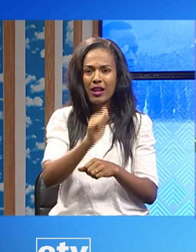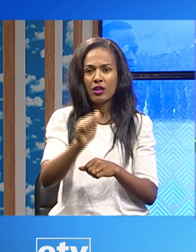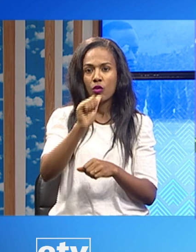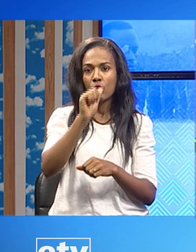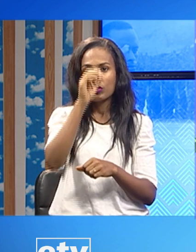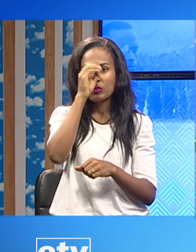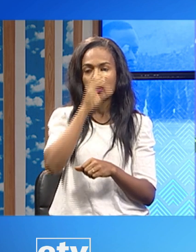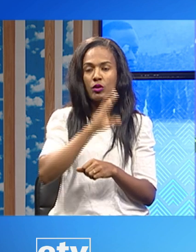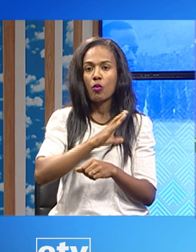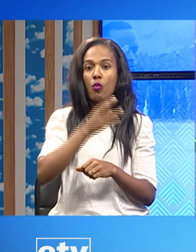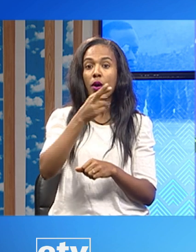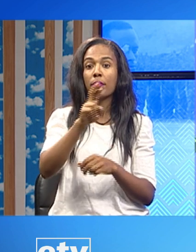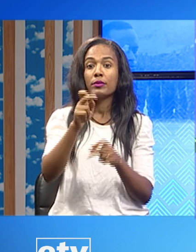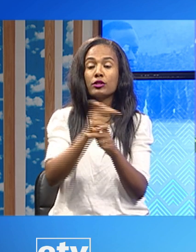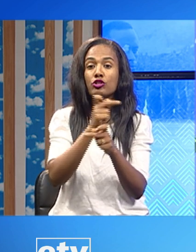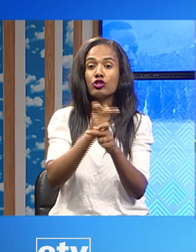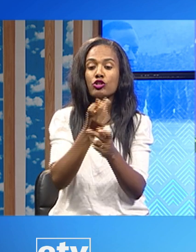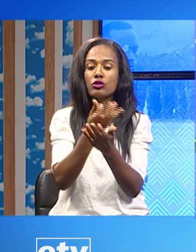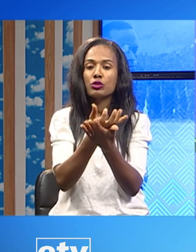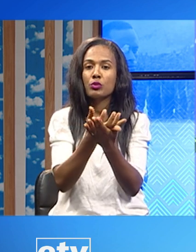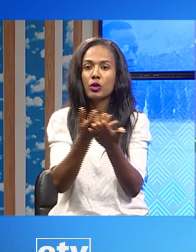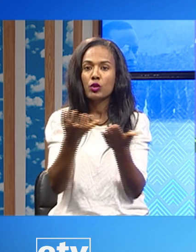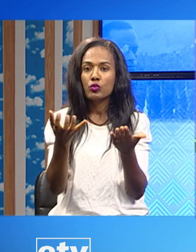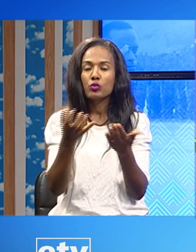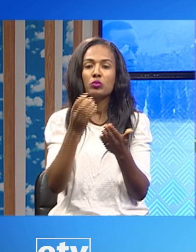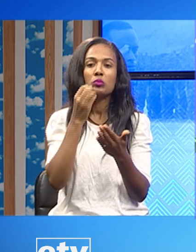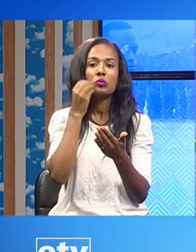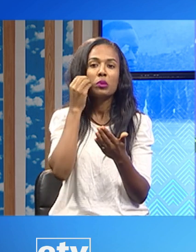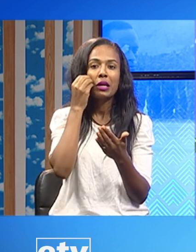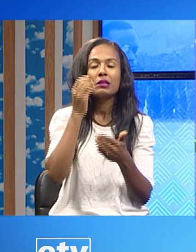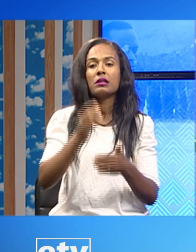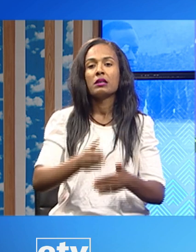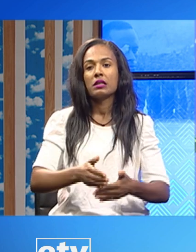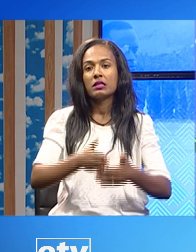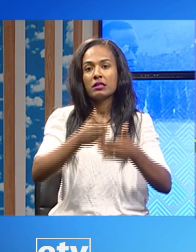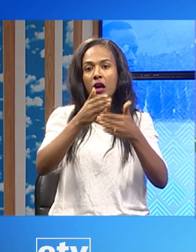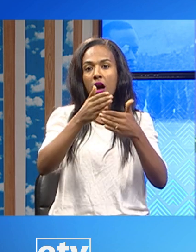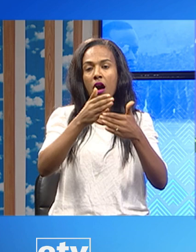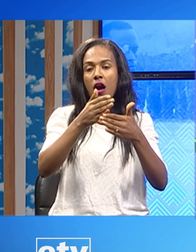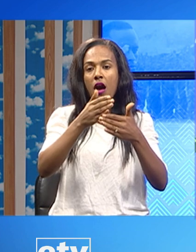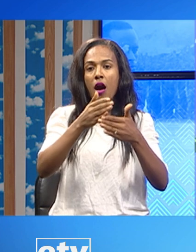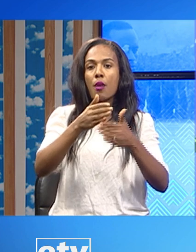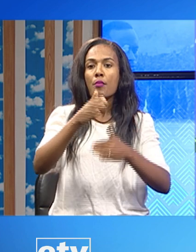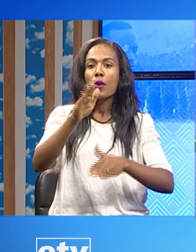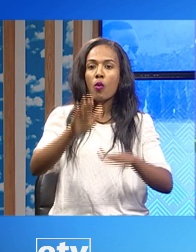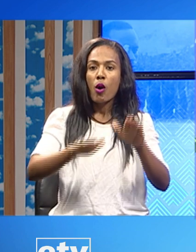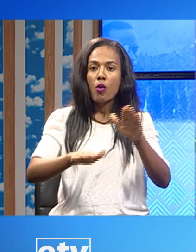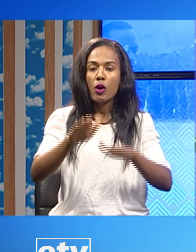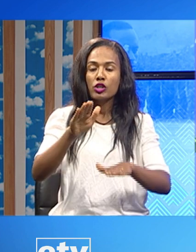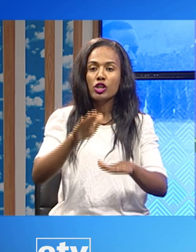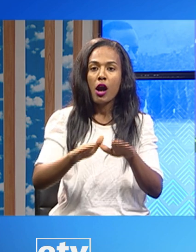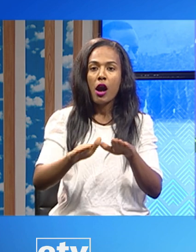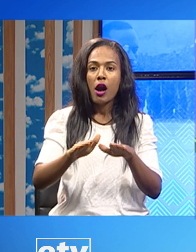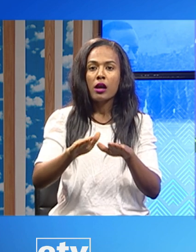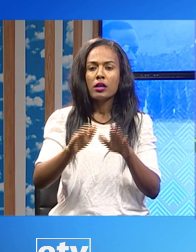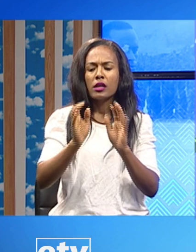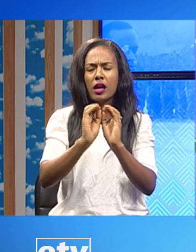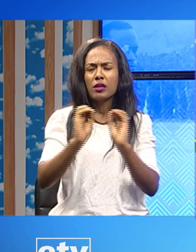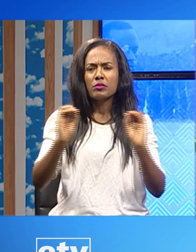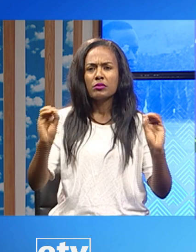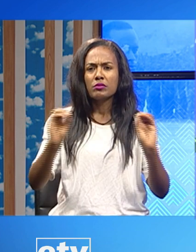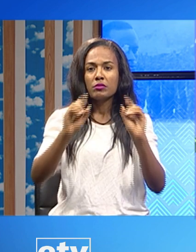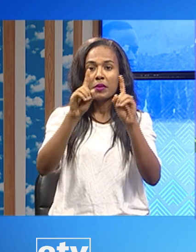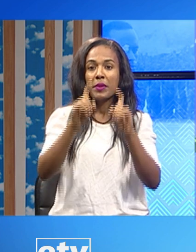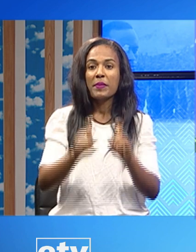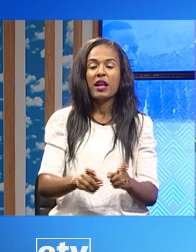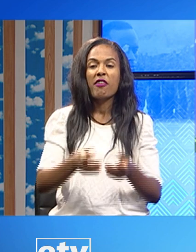ሰው ወይም ድርጅት ንብረት ሆነ ቤት ህንጻ መጓጓዣ ግቢ ያለ መበርበሪያ